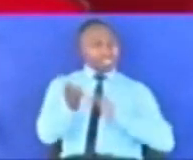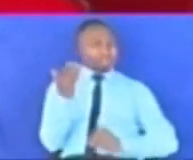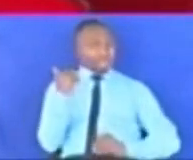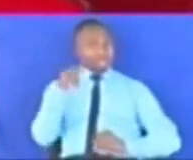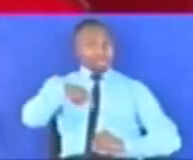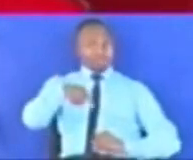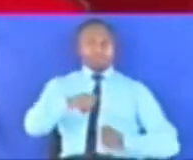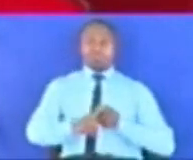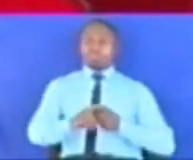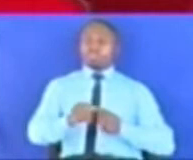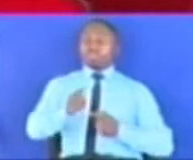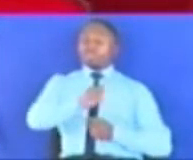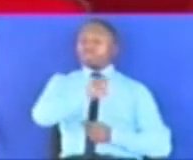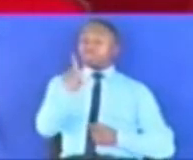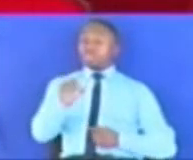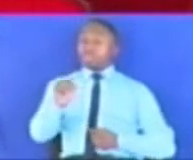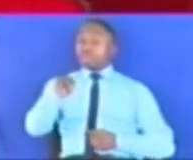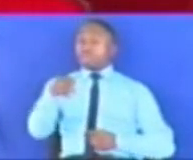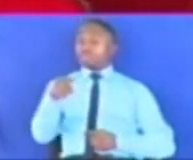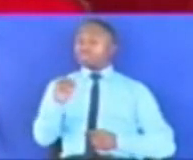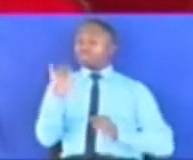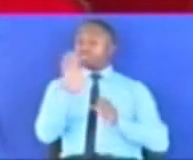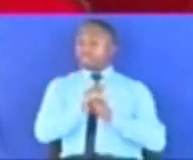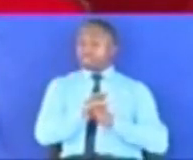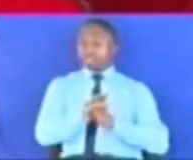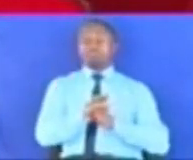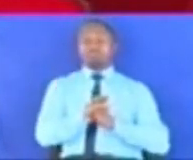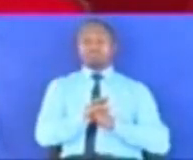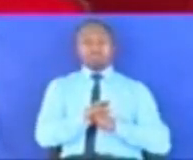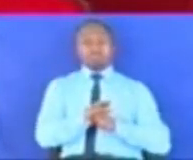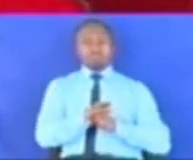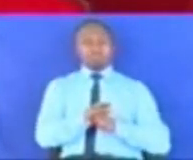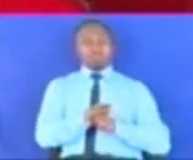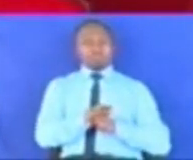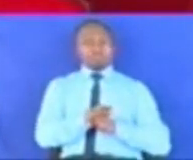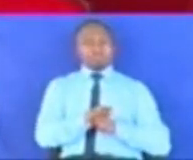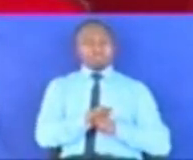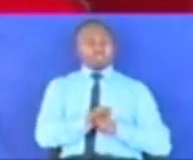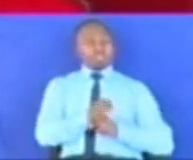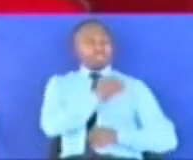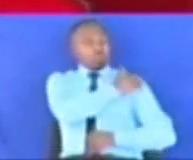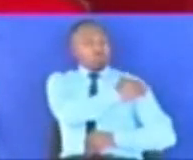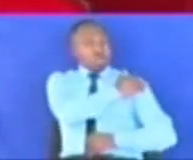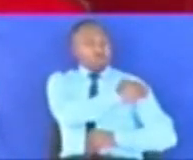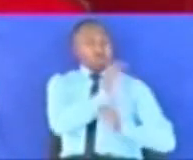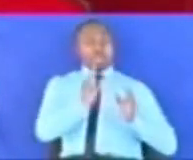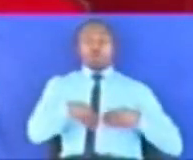kwamba zahanati nyingi zinahudumiwa na medical attendants.